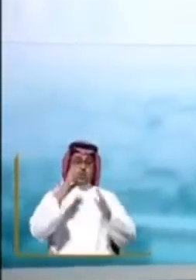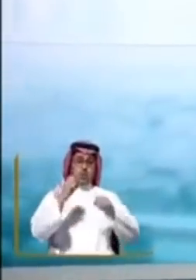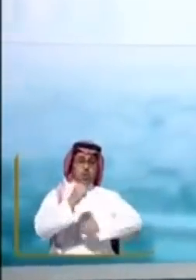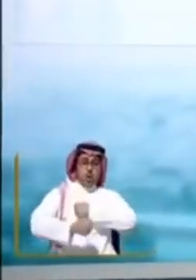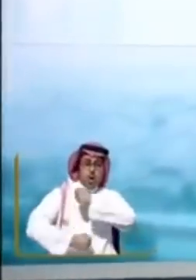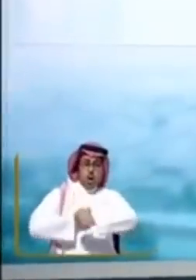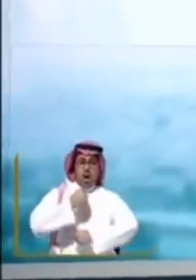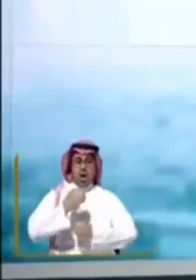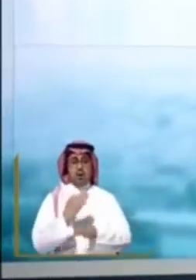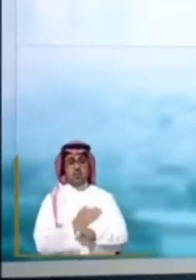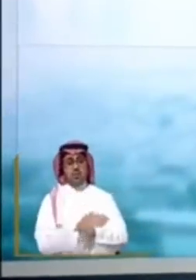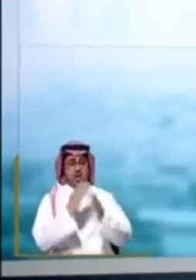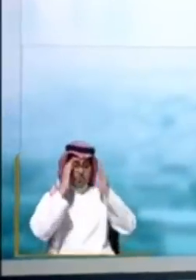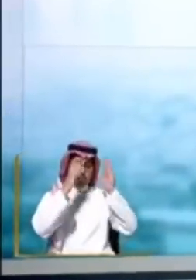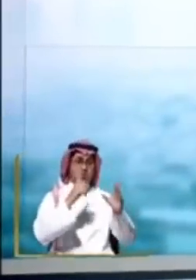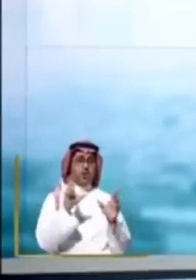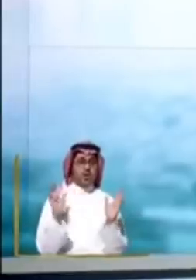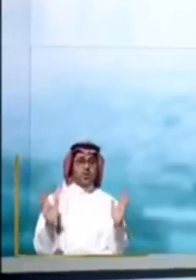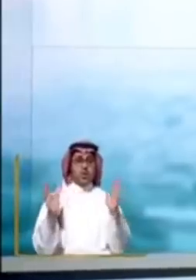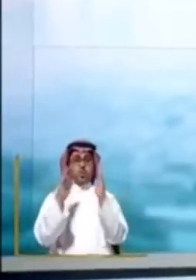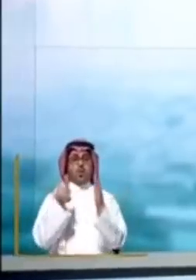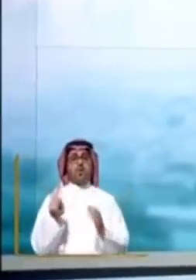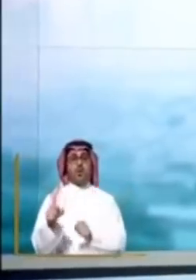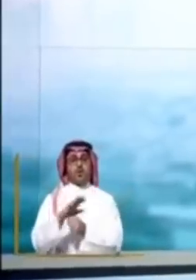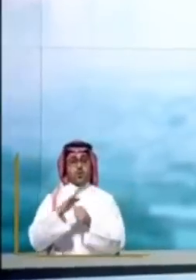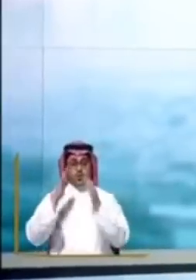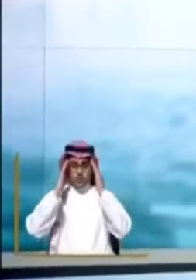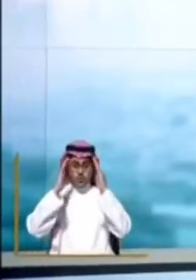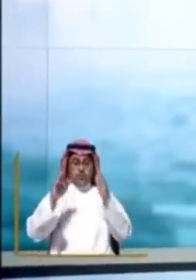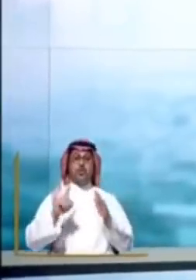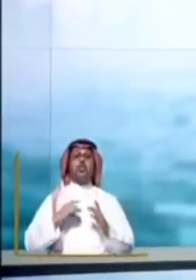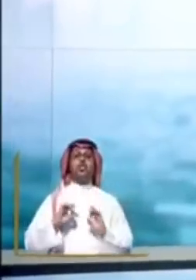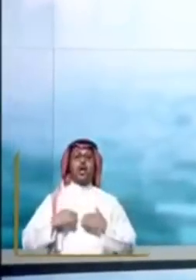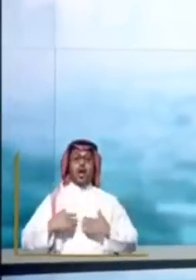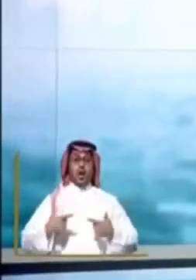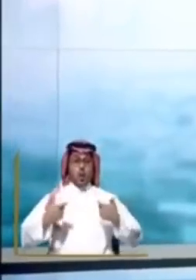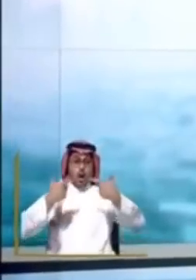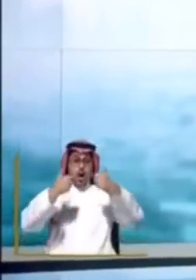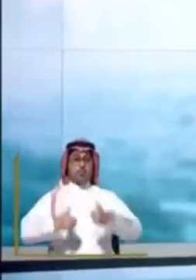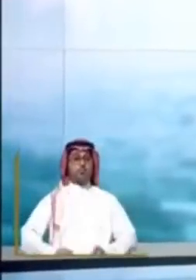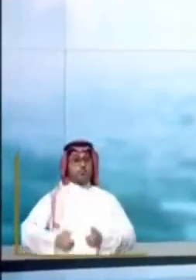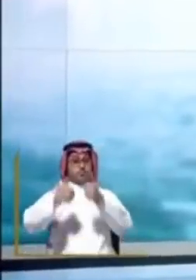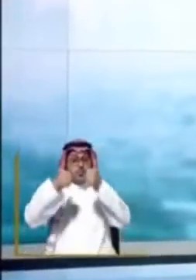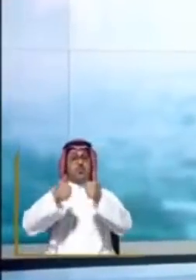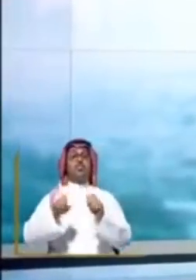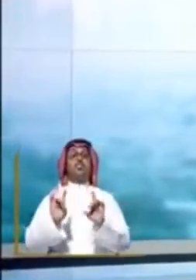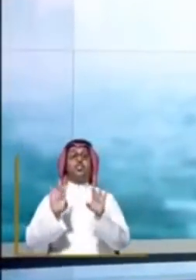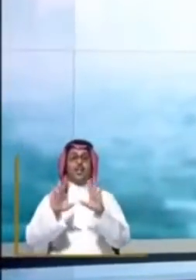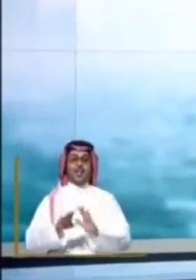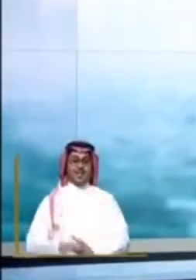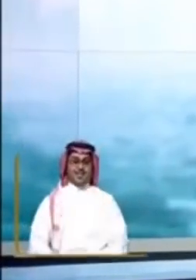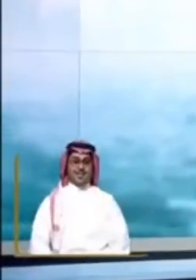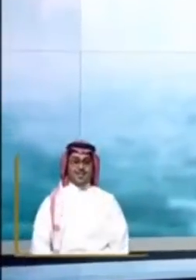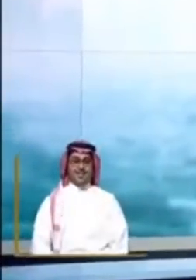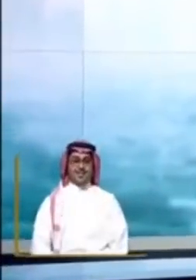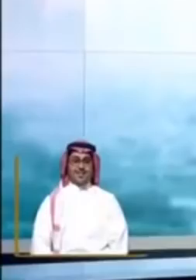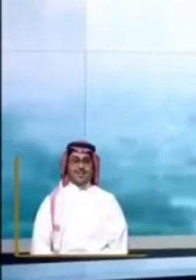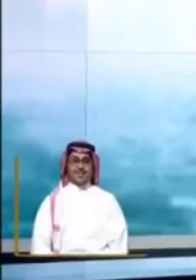تفانيهم وجهودهم في التصدي لوباء كورونا. سنفوز بإذن الله في المعركة. في أمان الله.